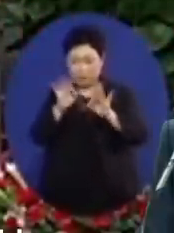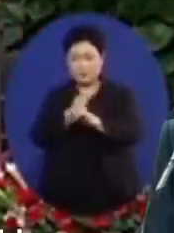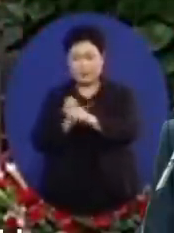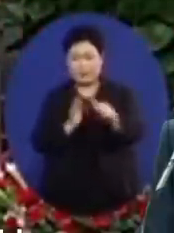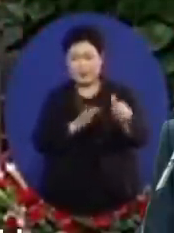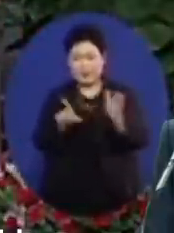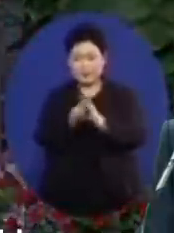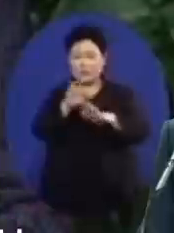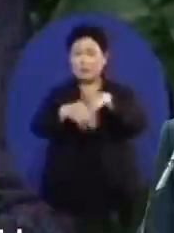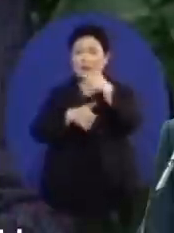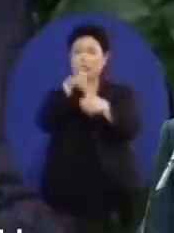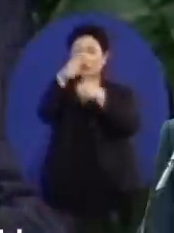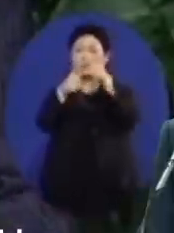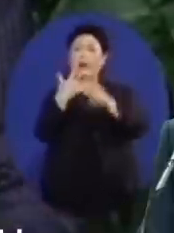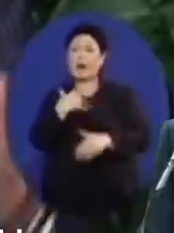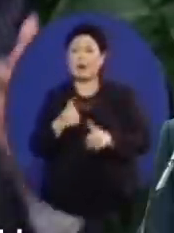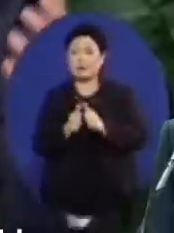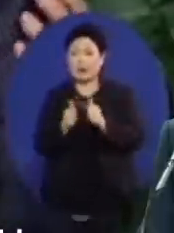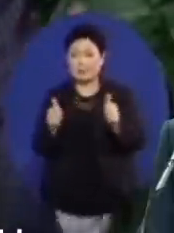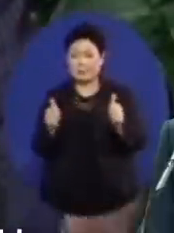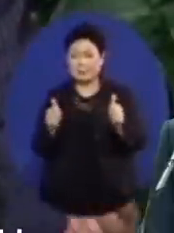믿음의 조상 아브라함의